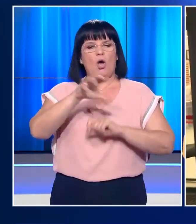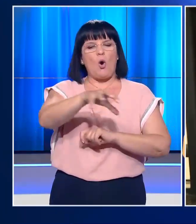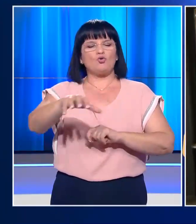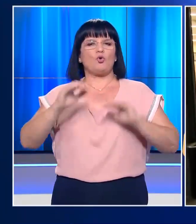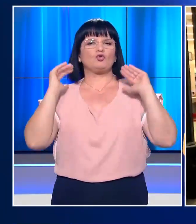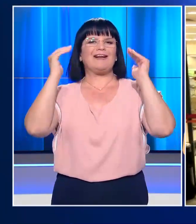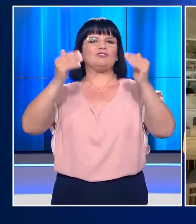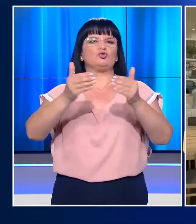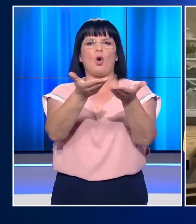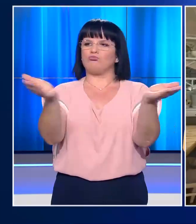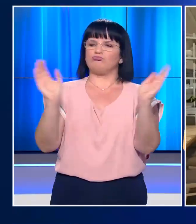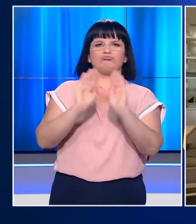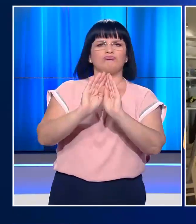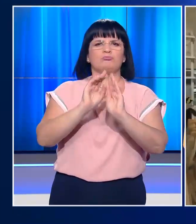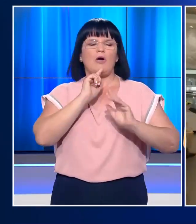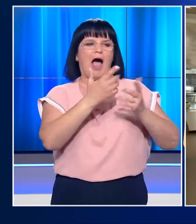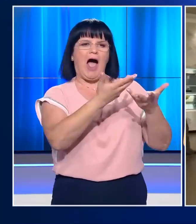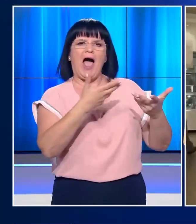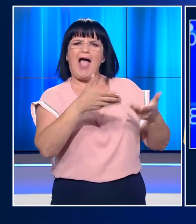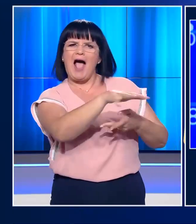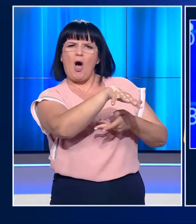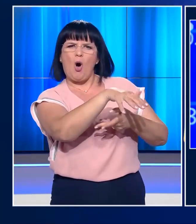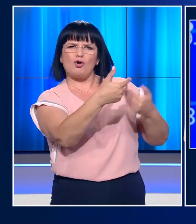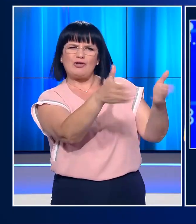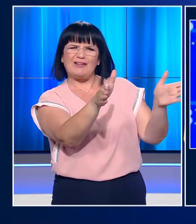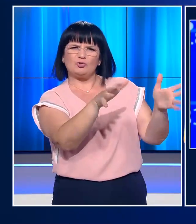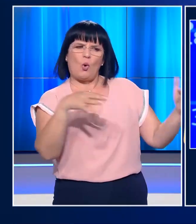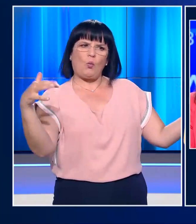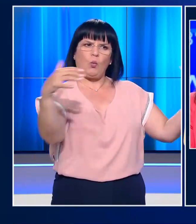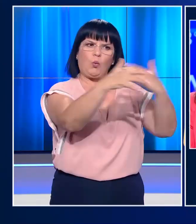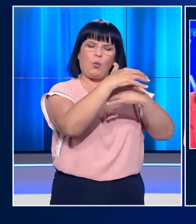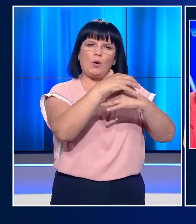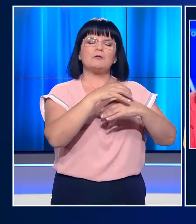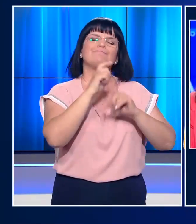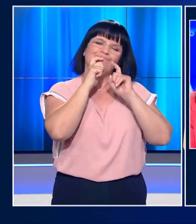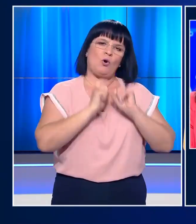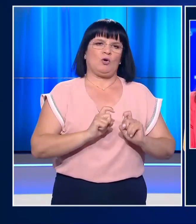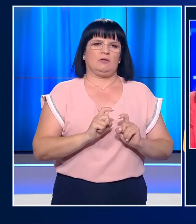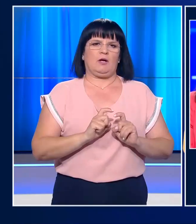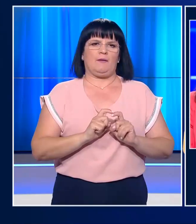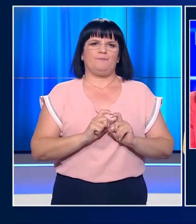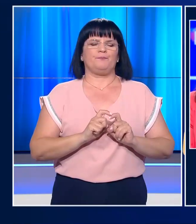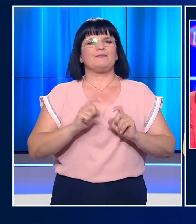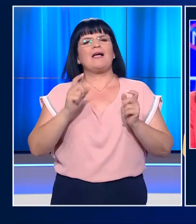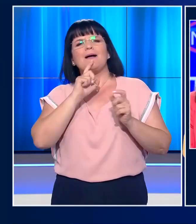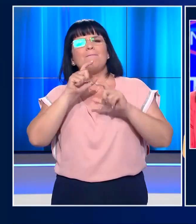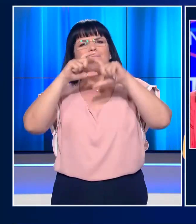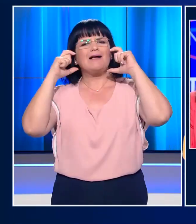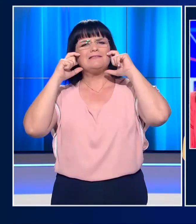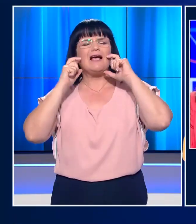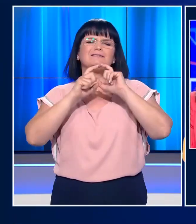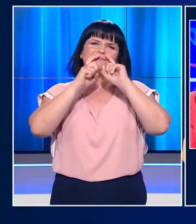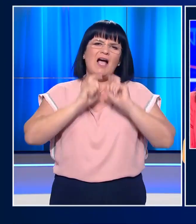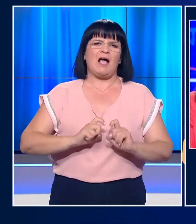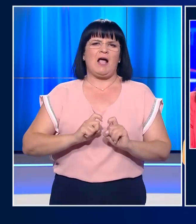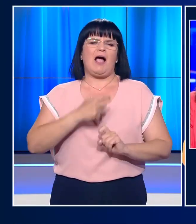χώρους, αλλά και σε ανοιχτούς όταν υπάρχει μεγάλος συνωστισμός. Η χρήση της μάσκας, για να πούμε τη σωστή έκφραση, είναι αναγκαία,